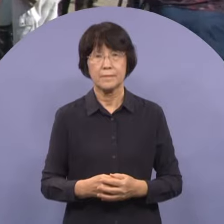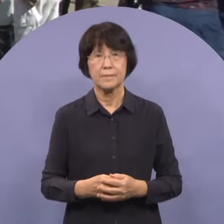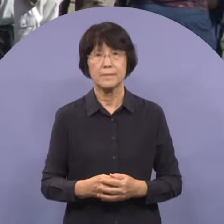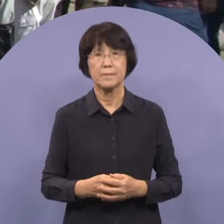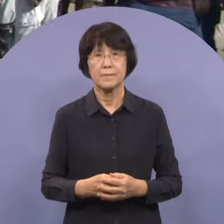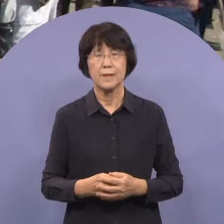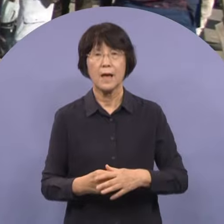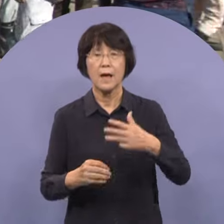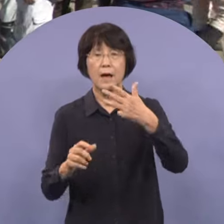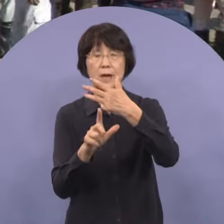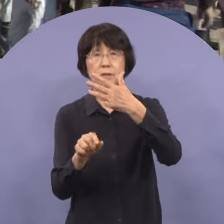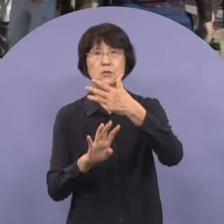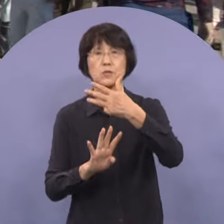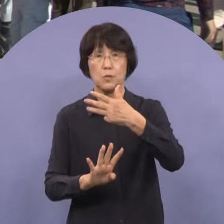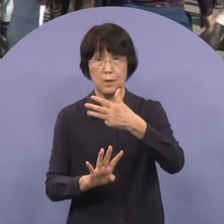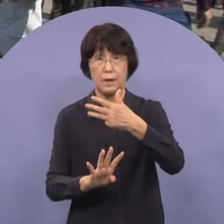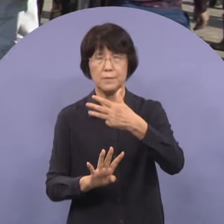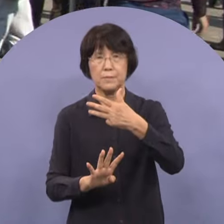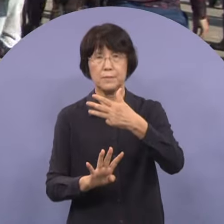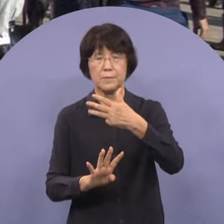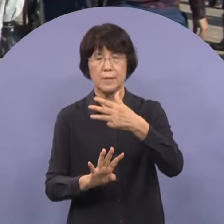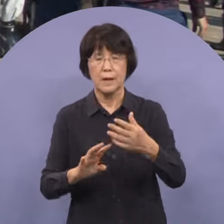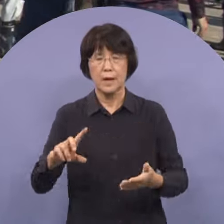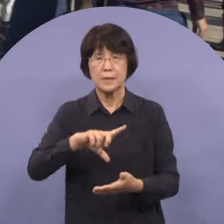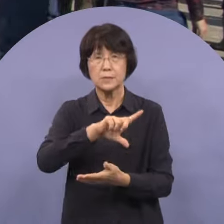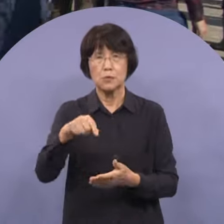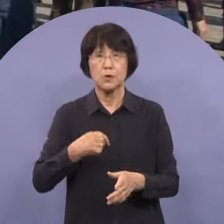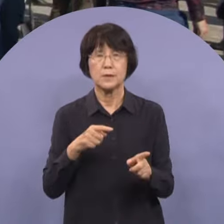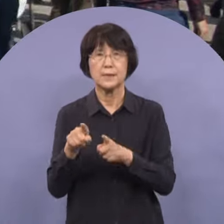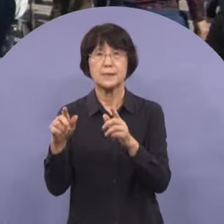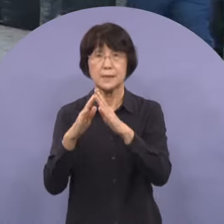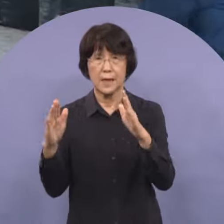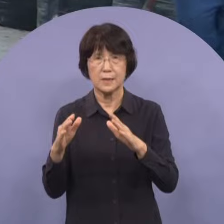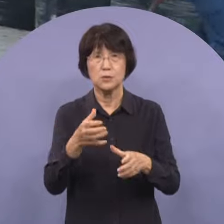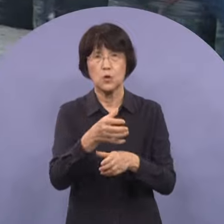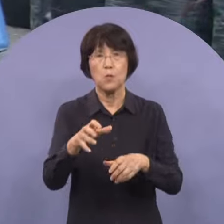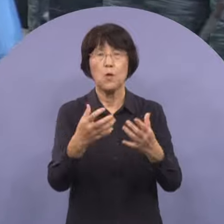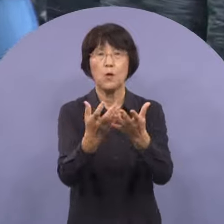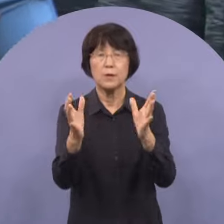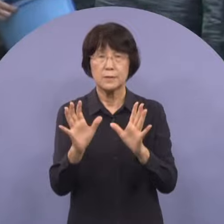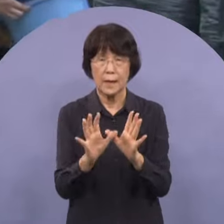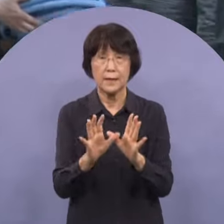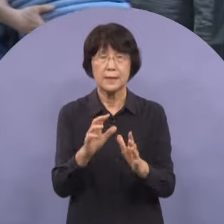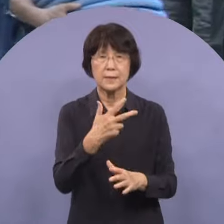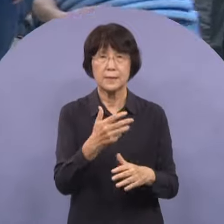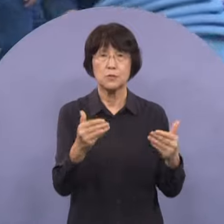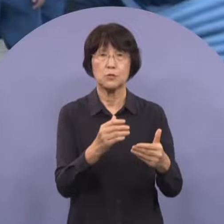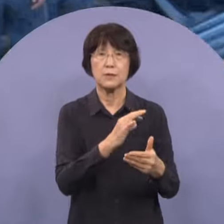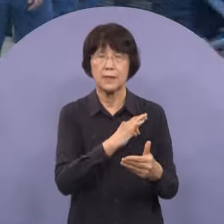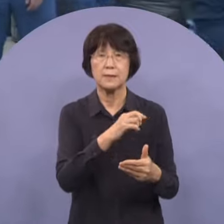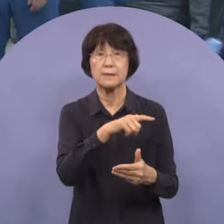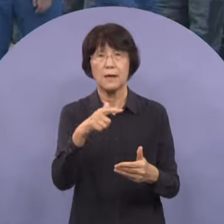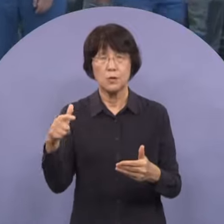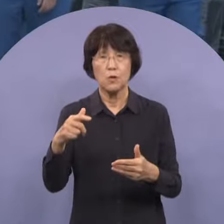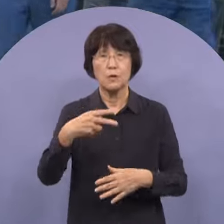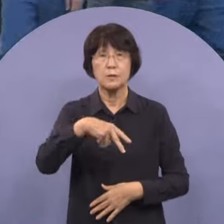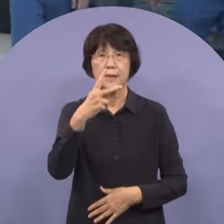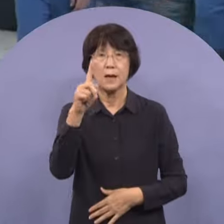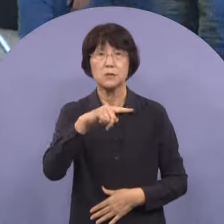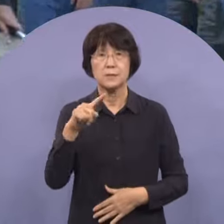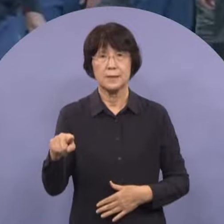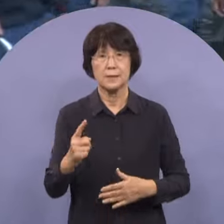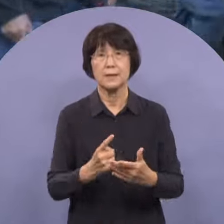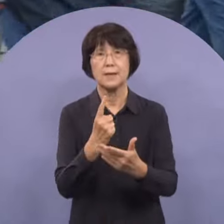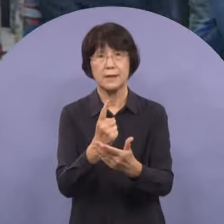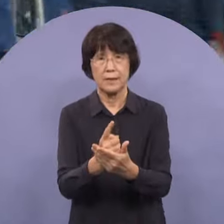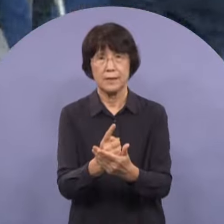また8月4日には地元自治会や消防団、市職員などおよそ200人が参